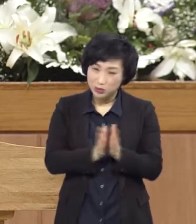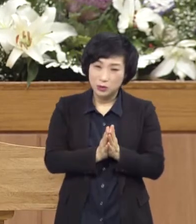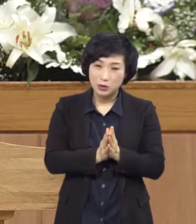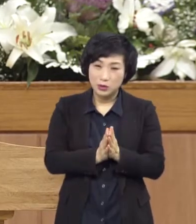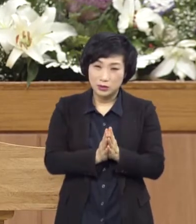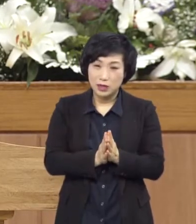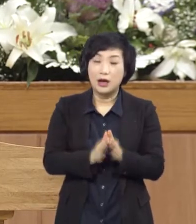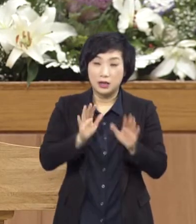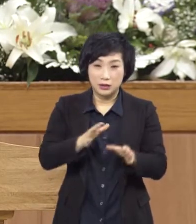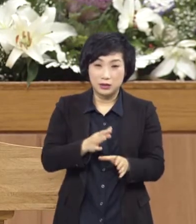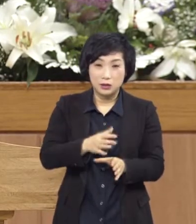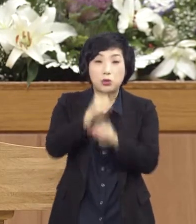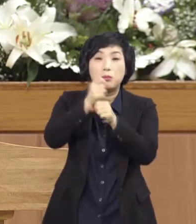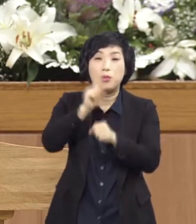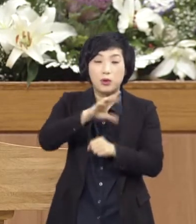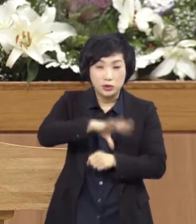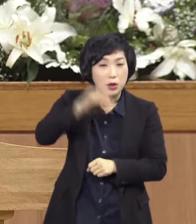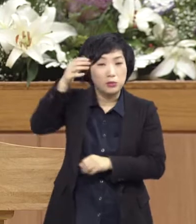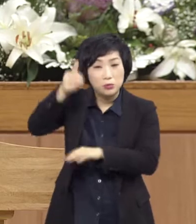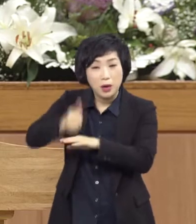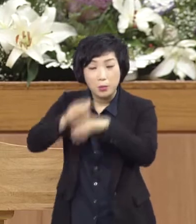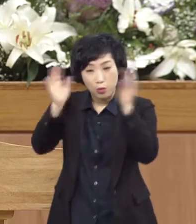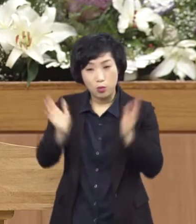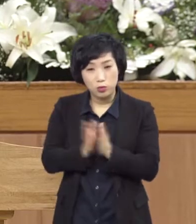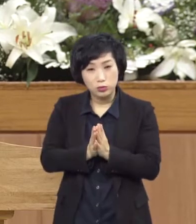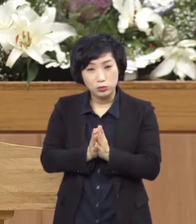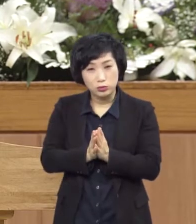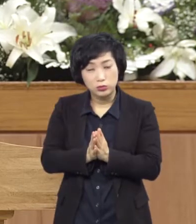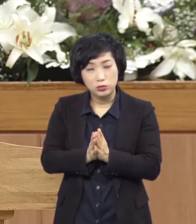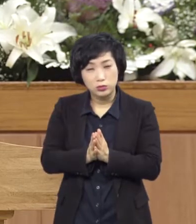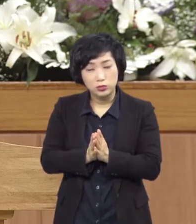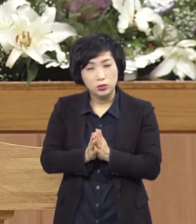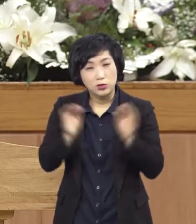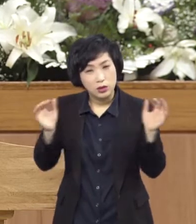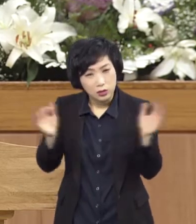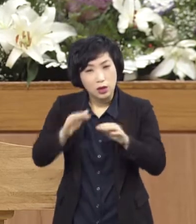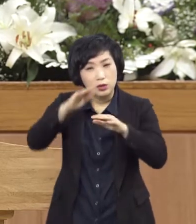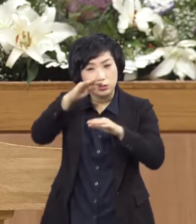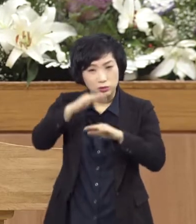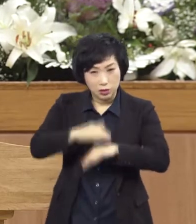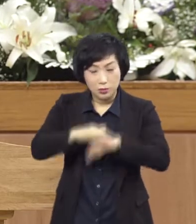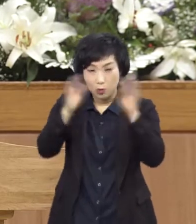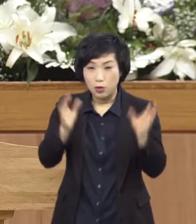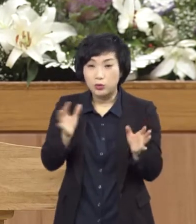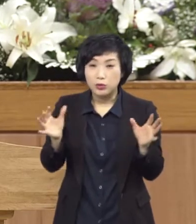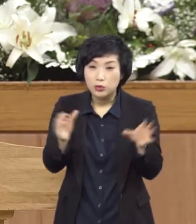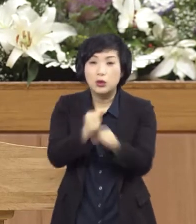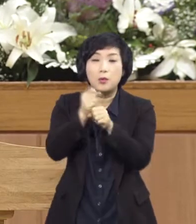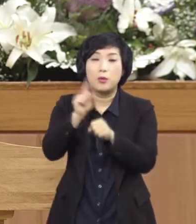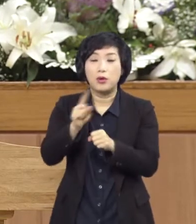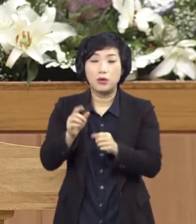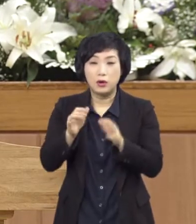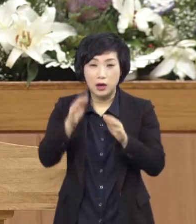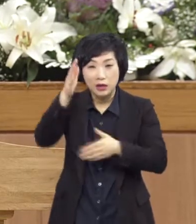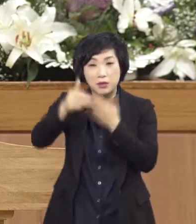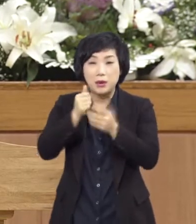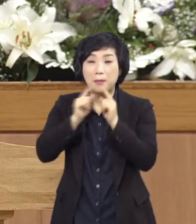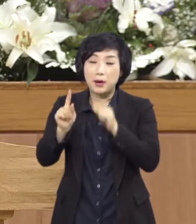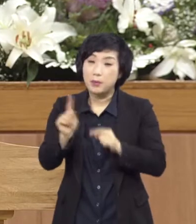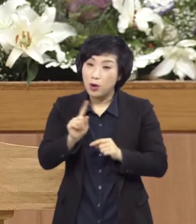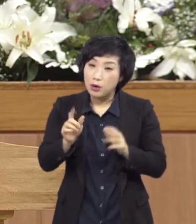시종일관. 야, 하나님 말씀은 인간을 향한